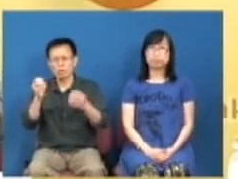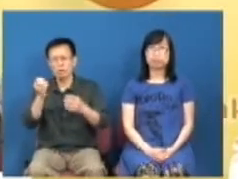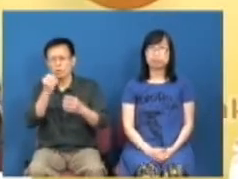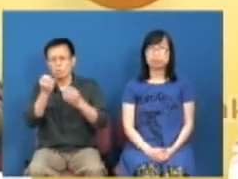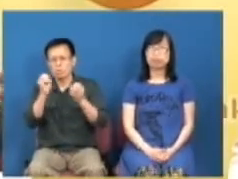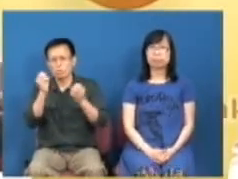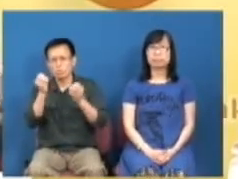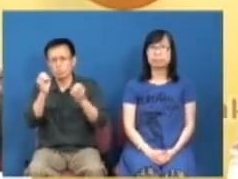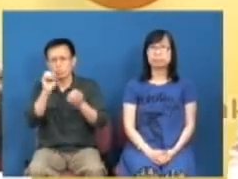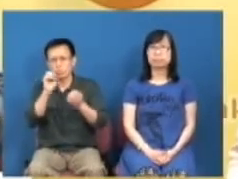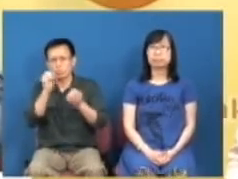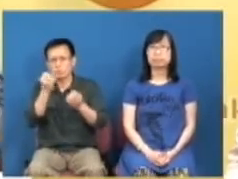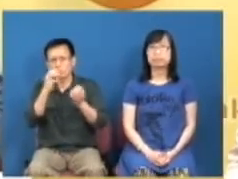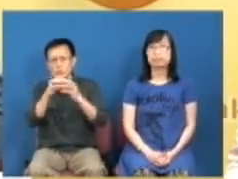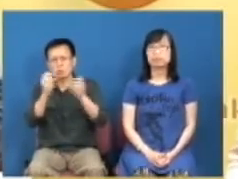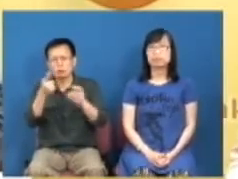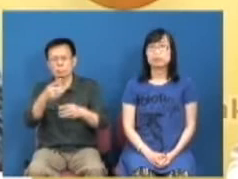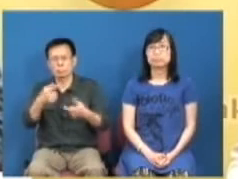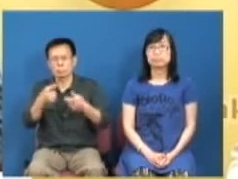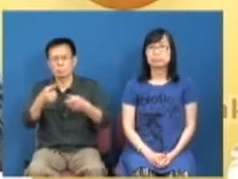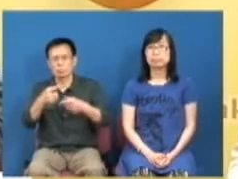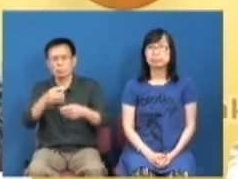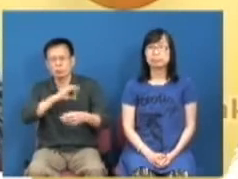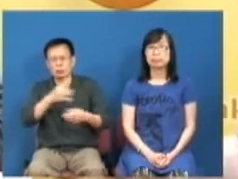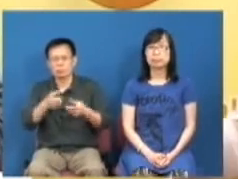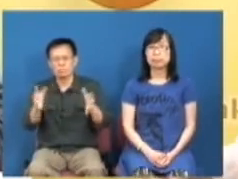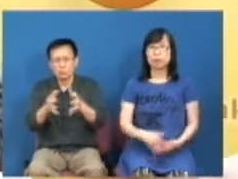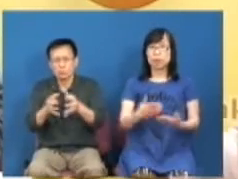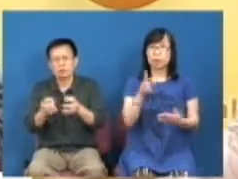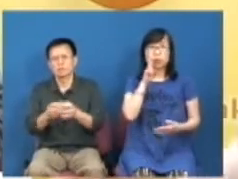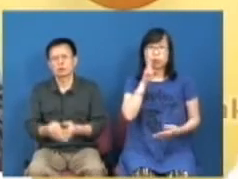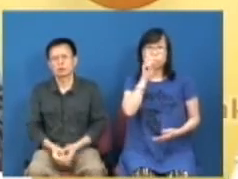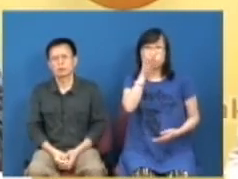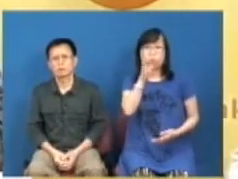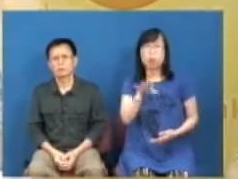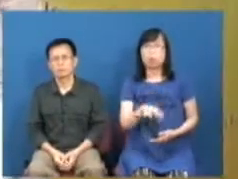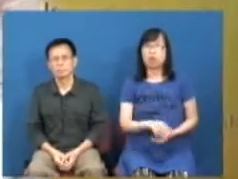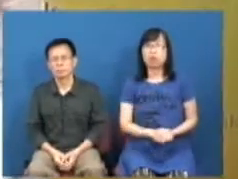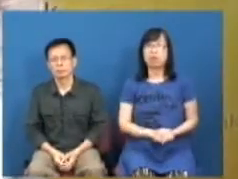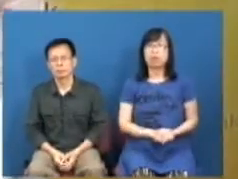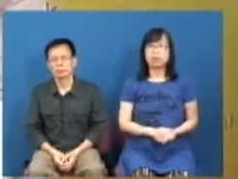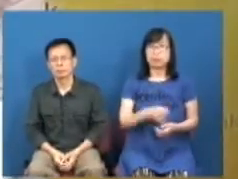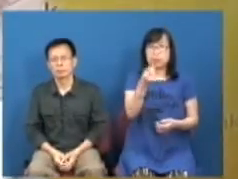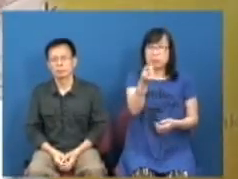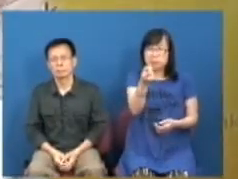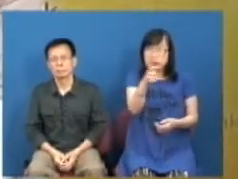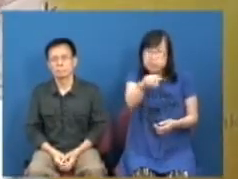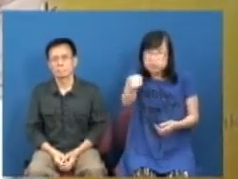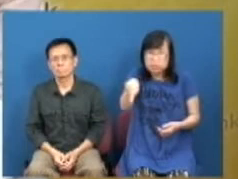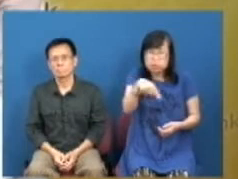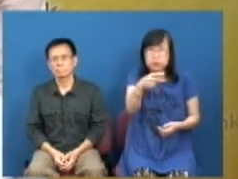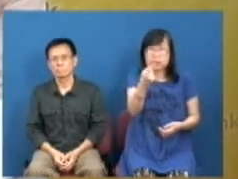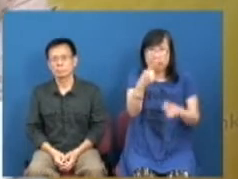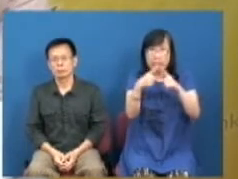似就完全係嗰一群人哇話曬事。 係啊， 哇都。 如果你講開你話即係嗰小撮人話曬事，梗